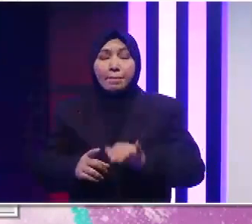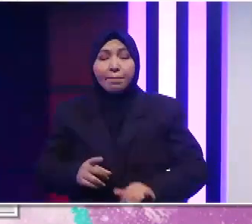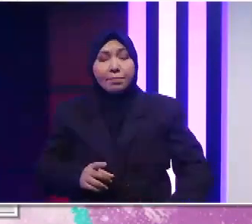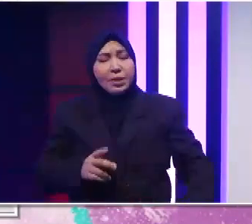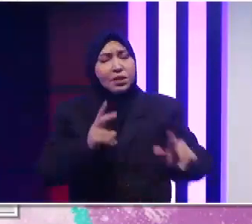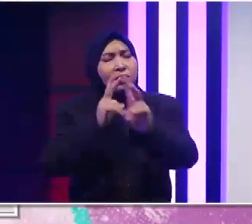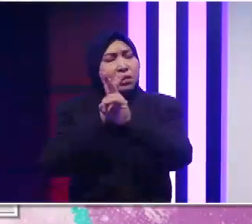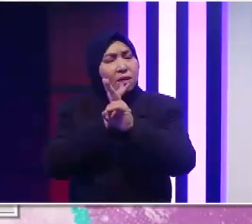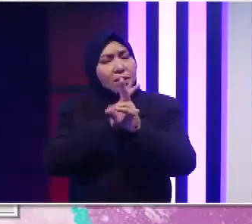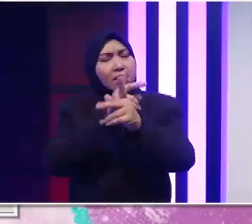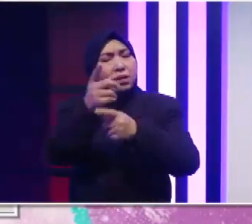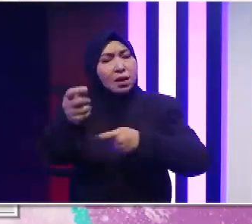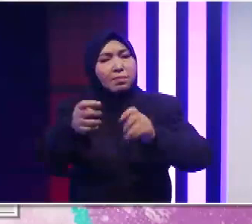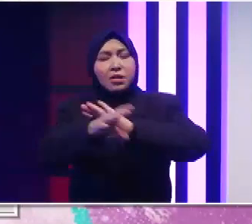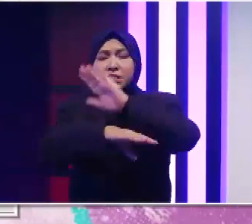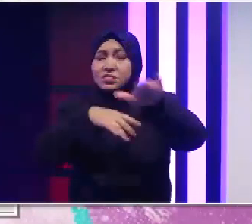alhamdulillahirobbilalamin